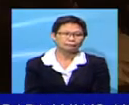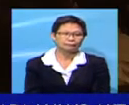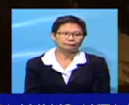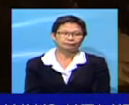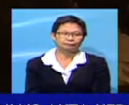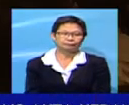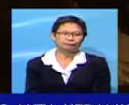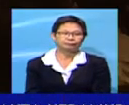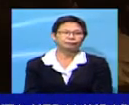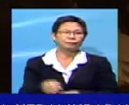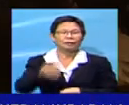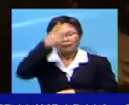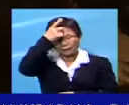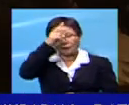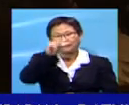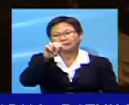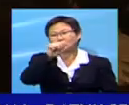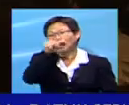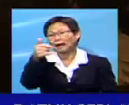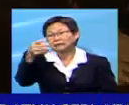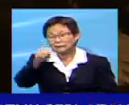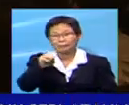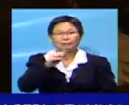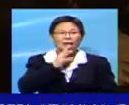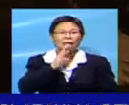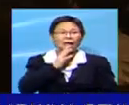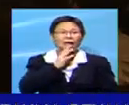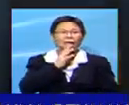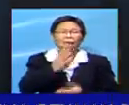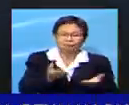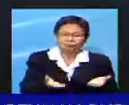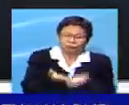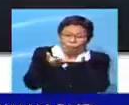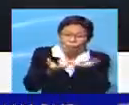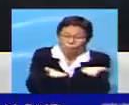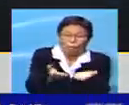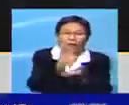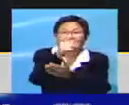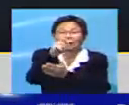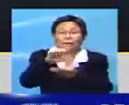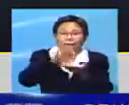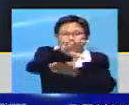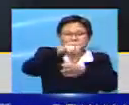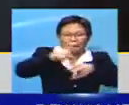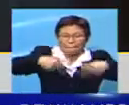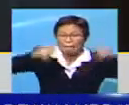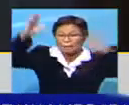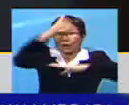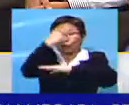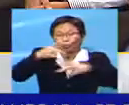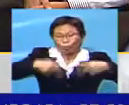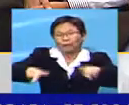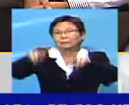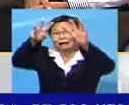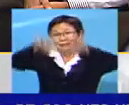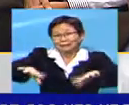terbabit jelas Datuk Nazim PNB analytics sang berhad menawarkan perkhidmatan data pelaburan di pasaran Malaysia manakala untuk pasaran